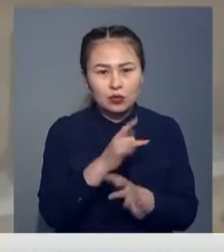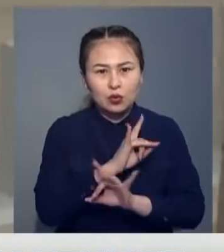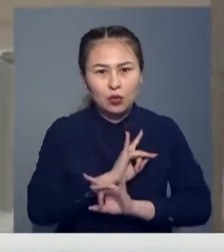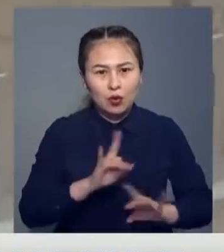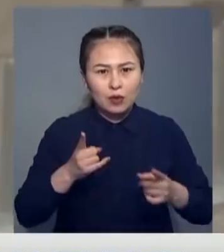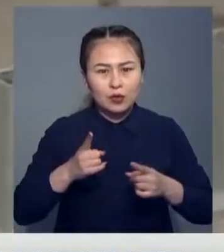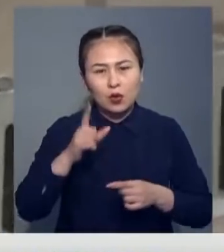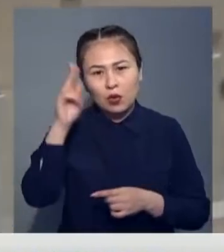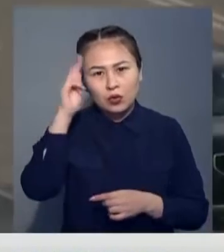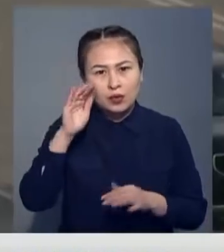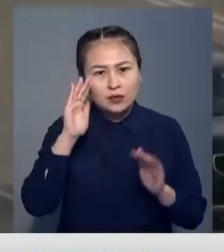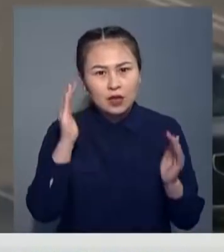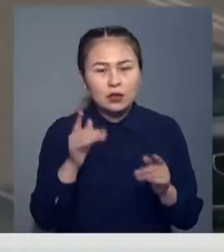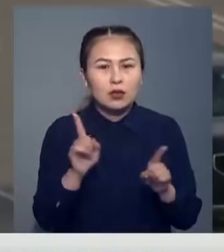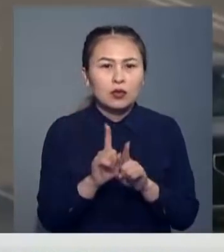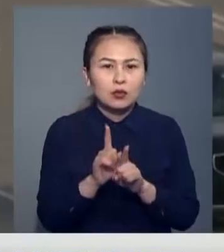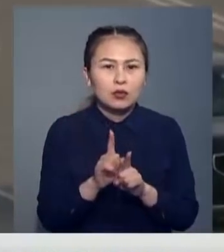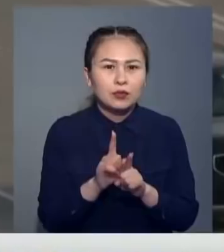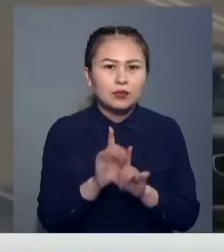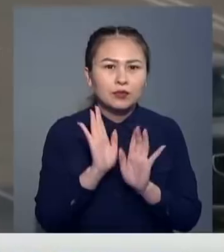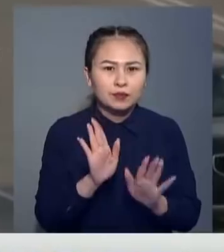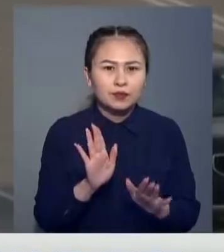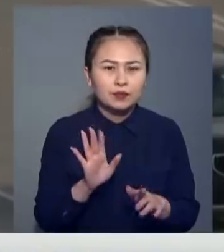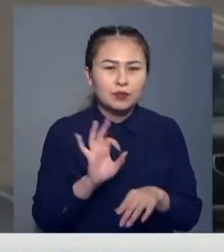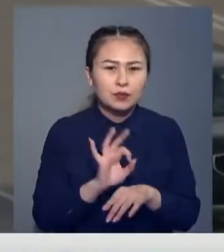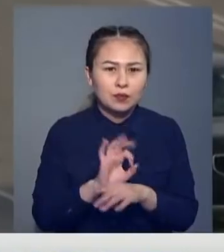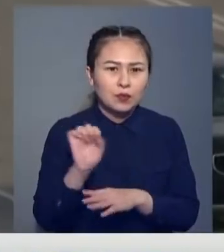басшысының айтуынша, қоғамнан оқшаулану арқылы ғана аты